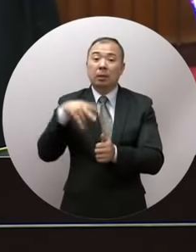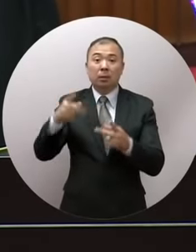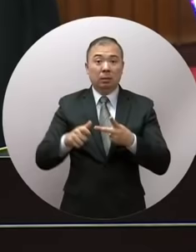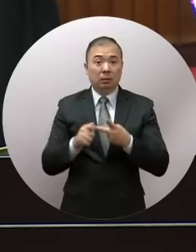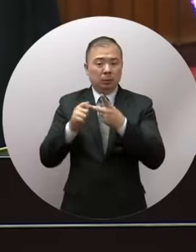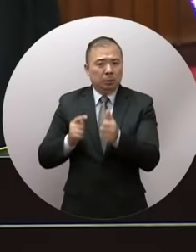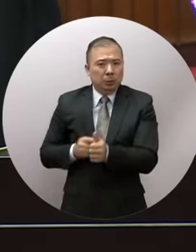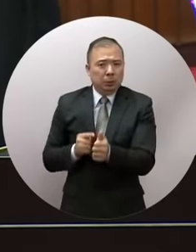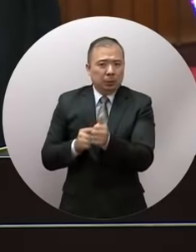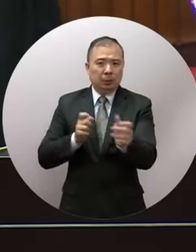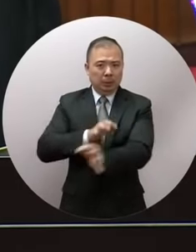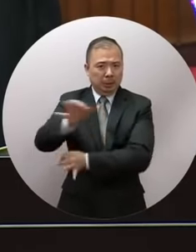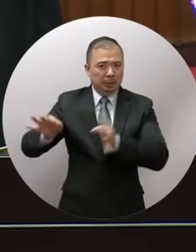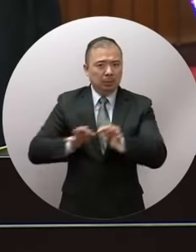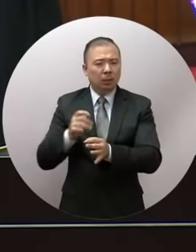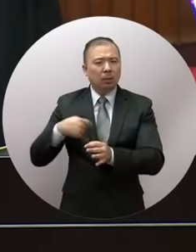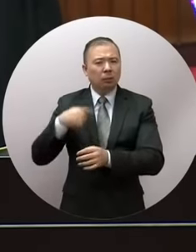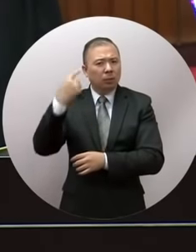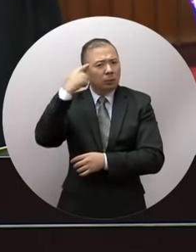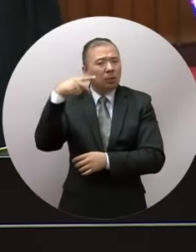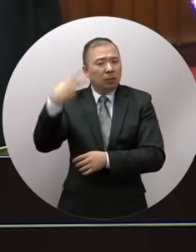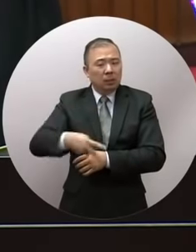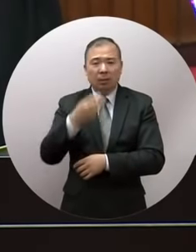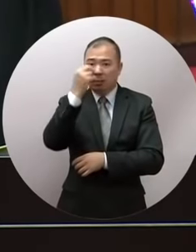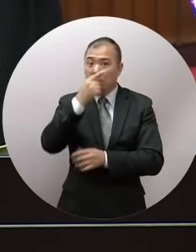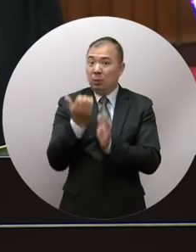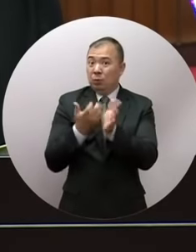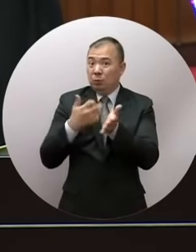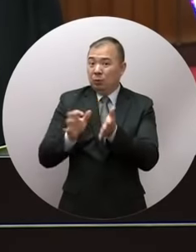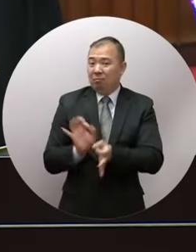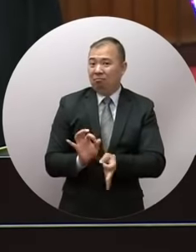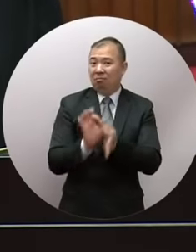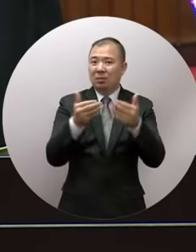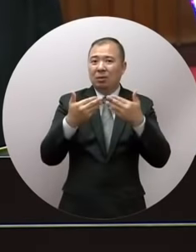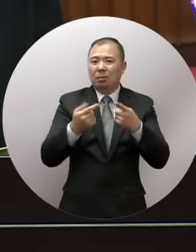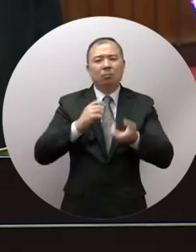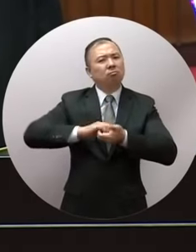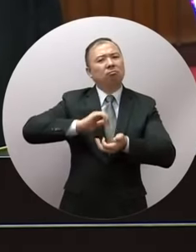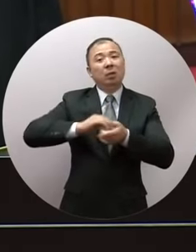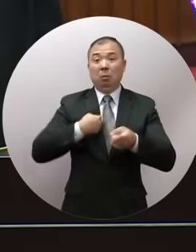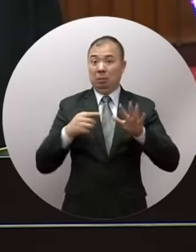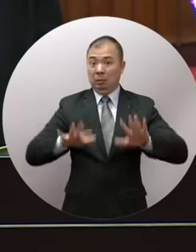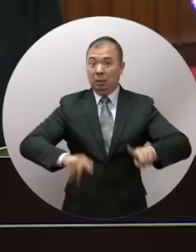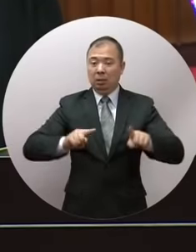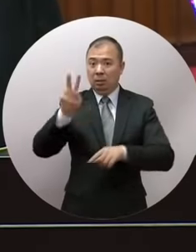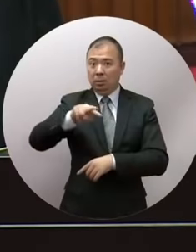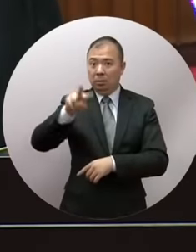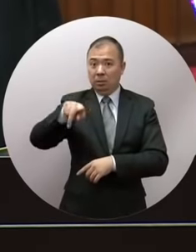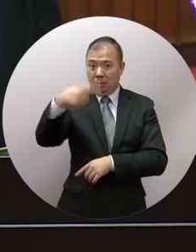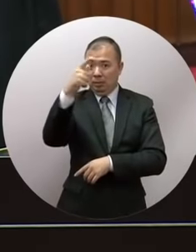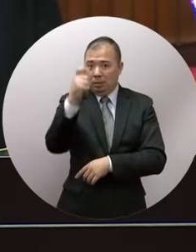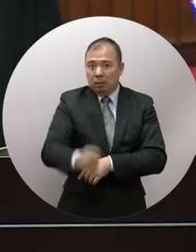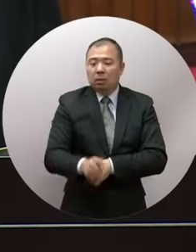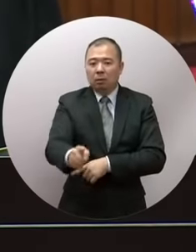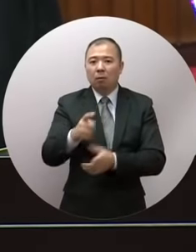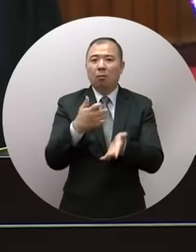得还要不要再编第三次的一个特别预算。我们现在虽然编了2100亿，那所以呢，这是第一点。第二点呢，其实上次联席